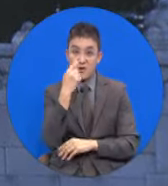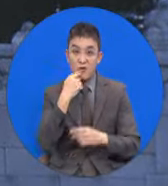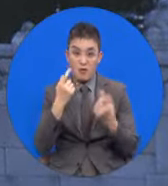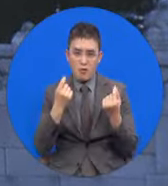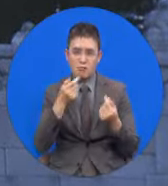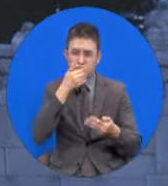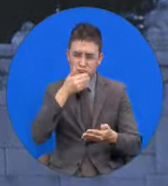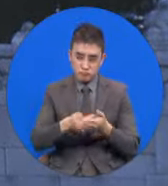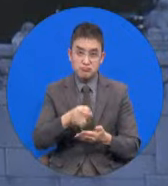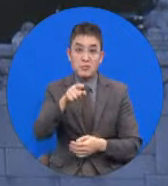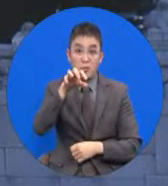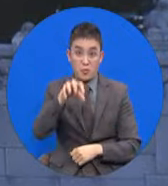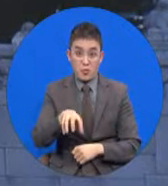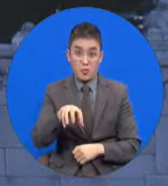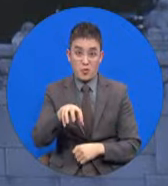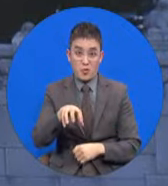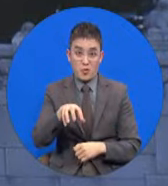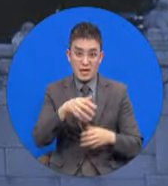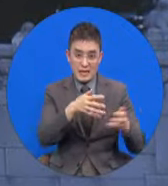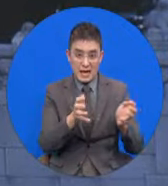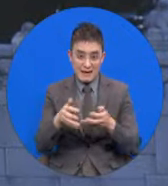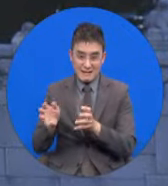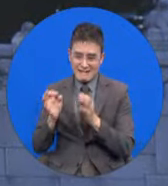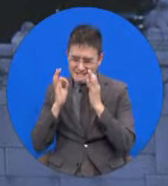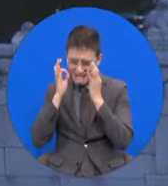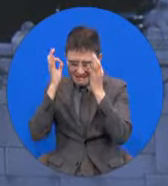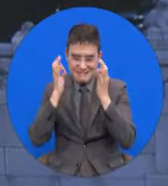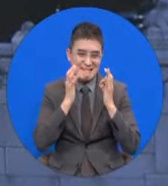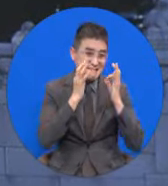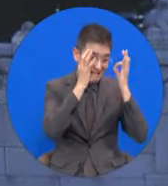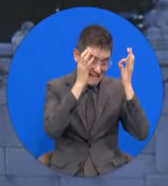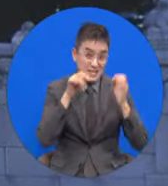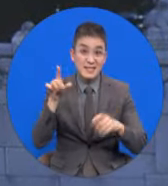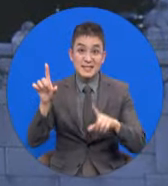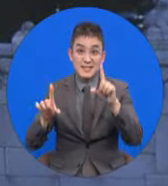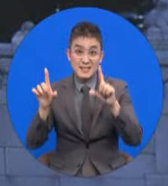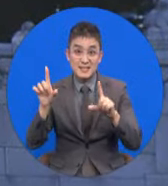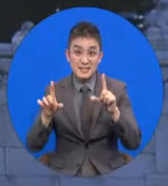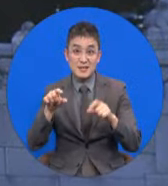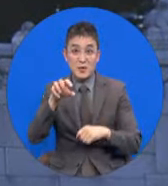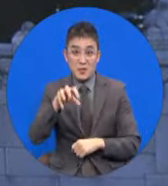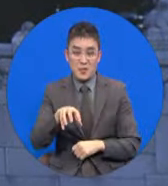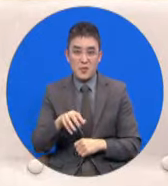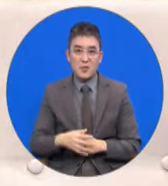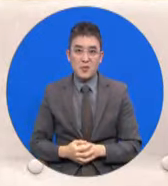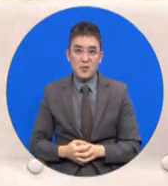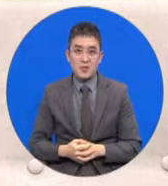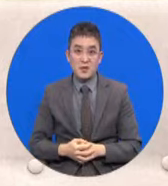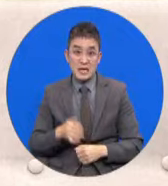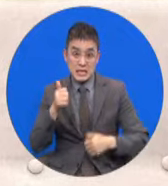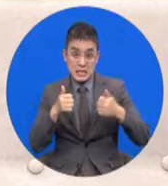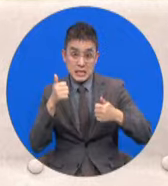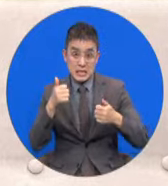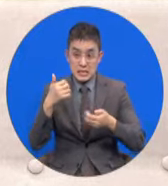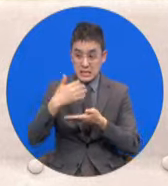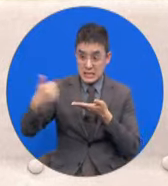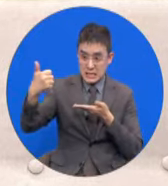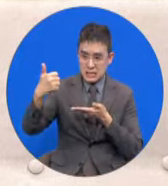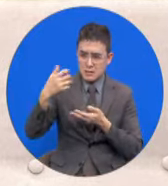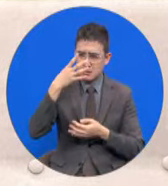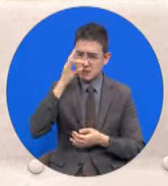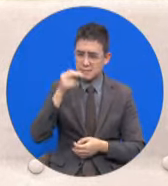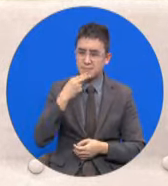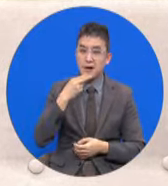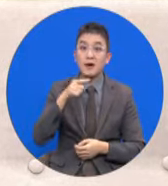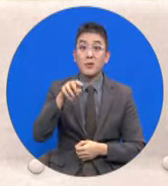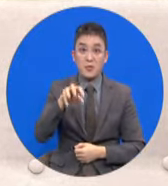사실은 굉장히 지금 최선을 다하는 지역 아니겠습니까? 네. 뭐 빼앗길 수 없는 그런 한판 승부가 있고요. 사실은